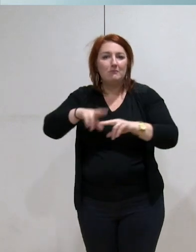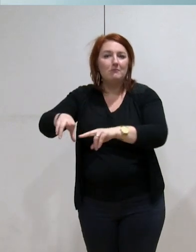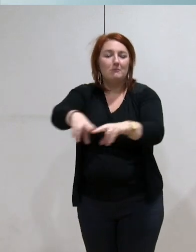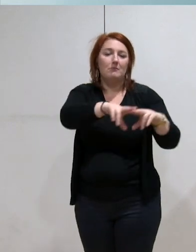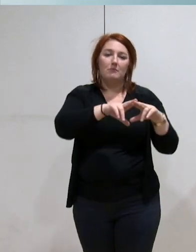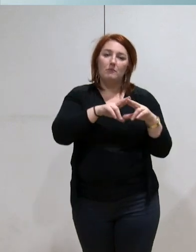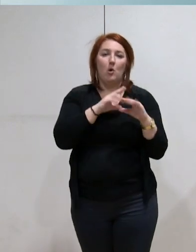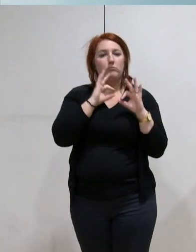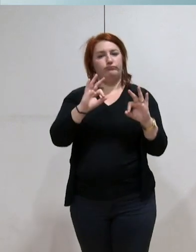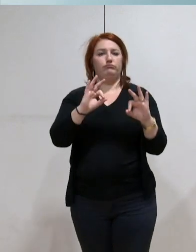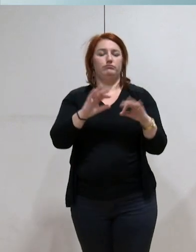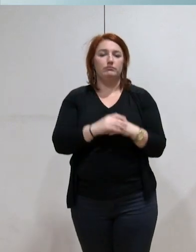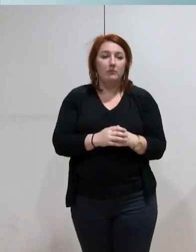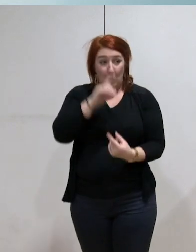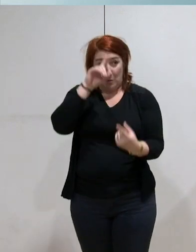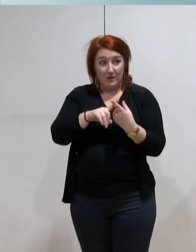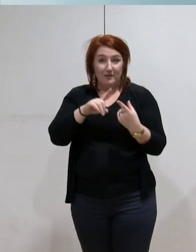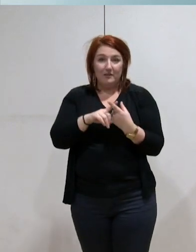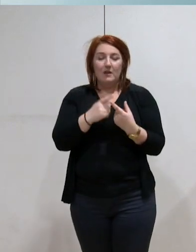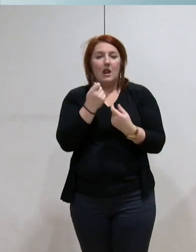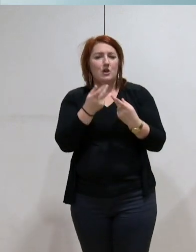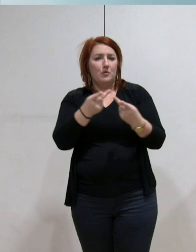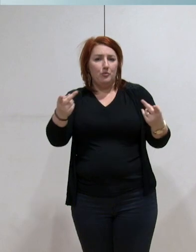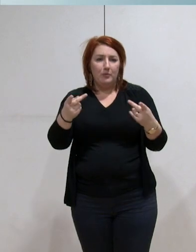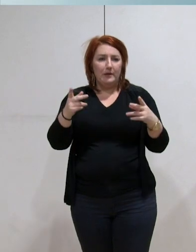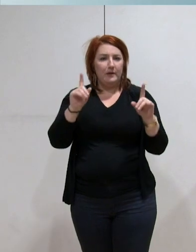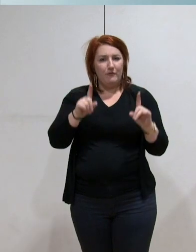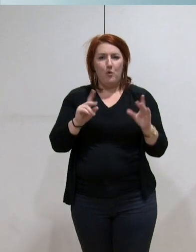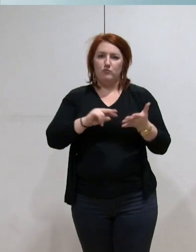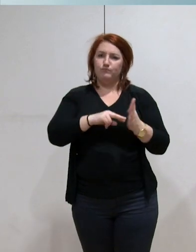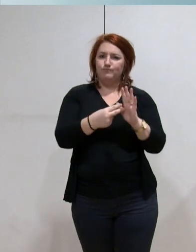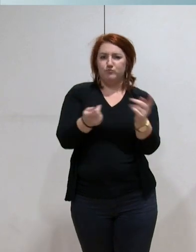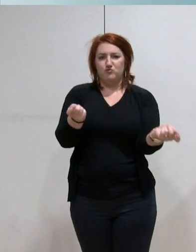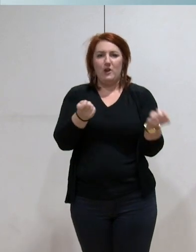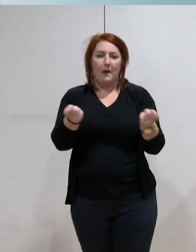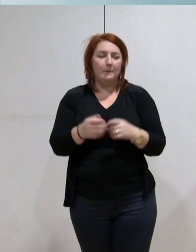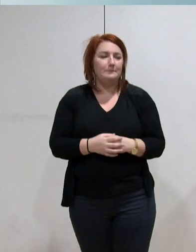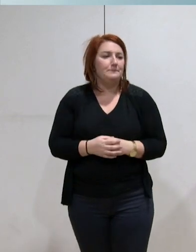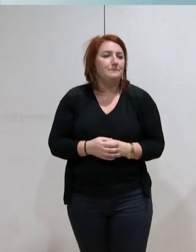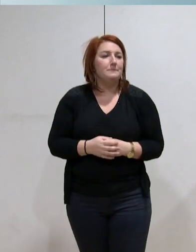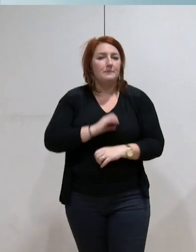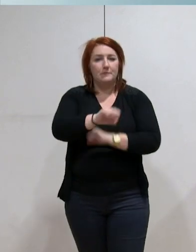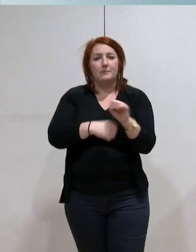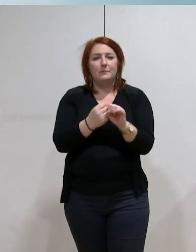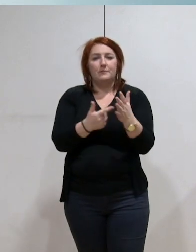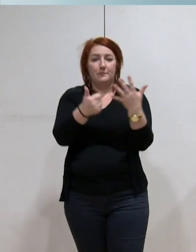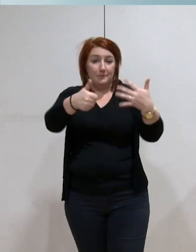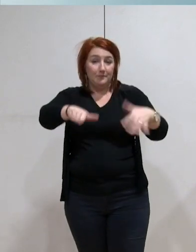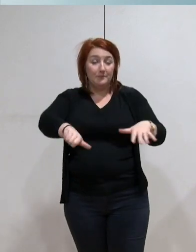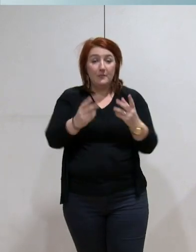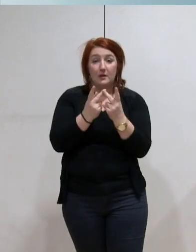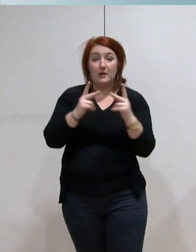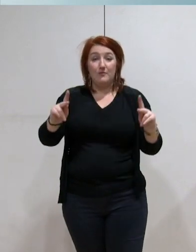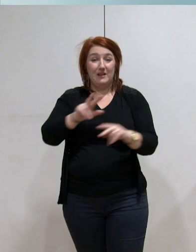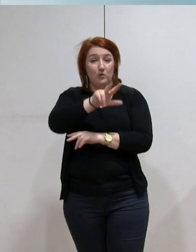économie des denniers publics à affect aux espaces publics en 2016 la ville consacre dans le budget qui vous est proposé